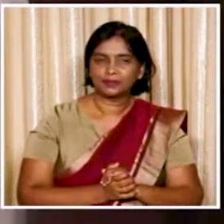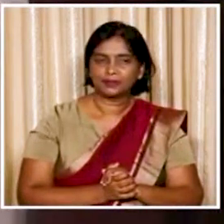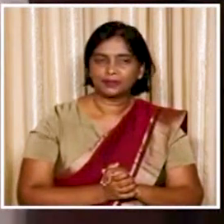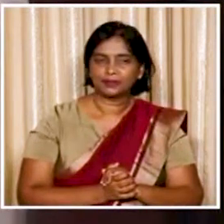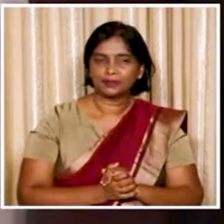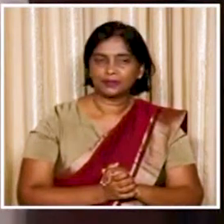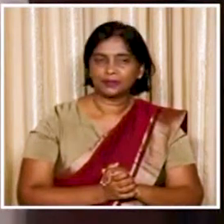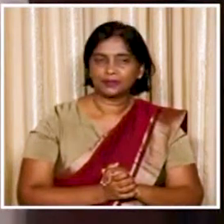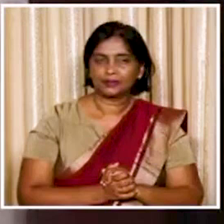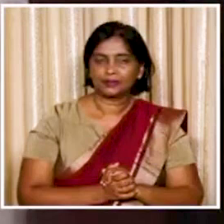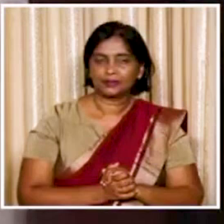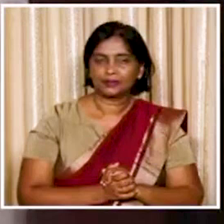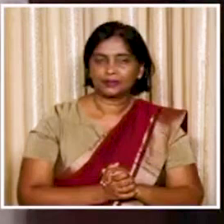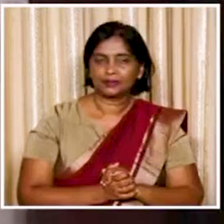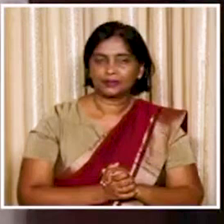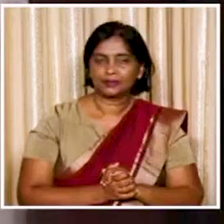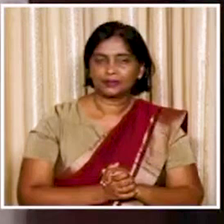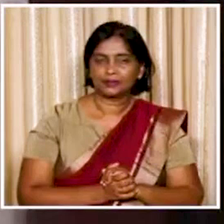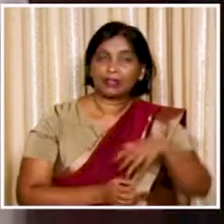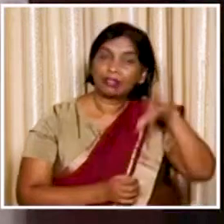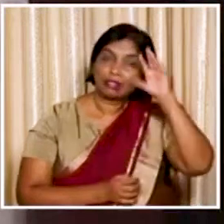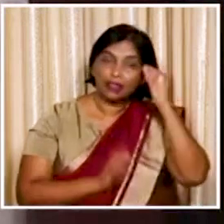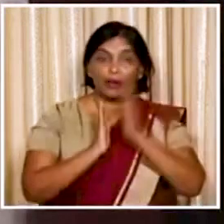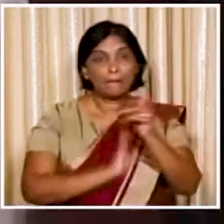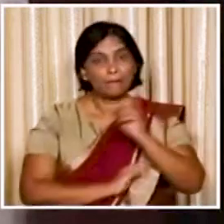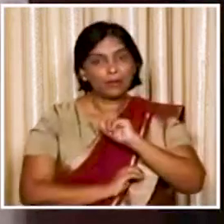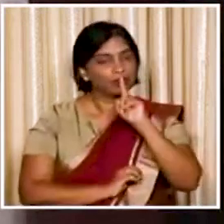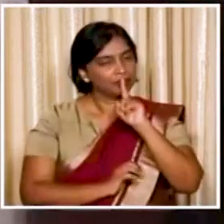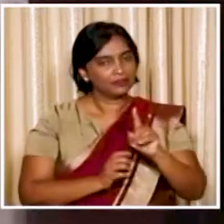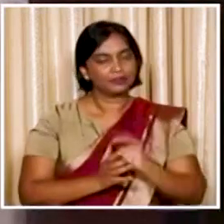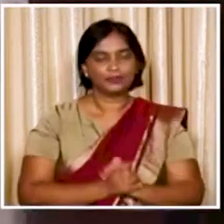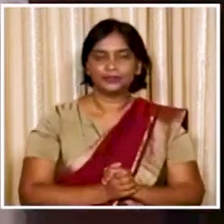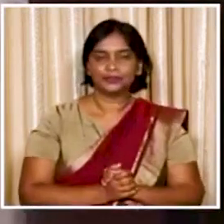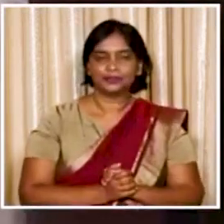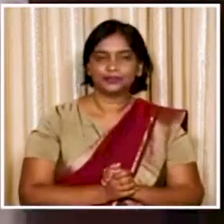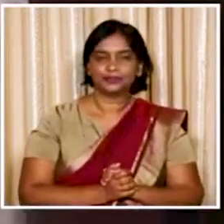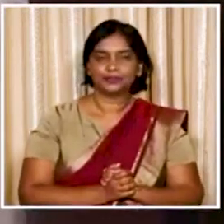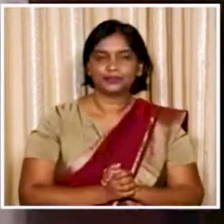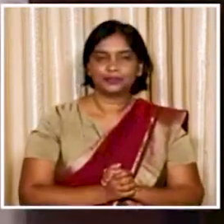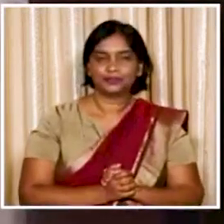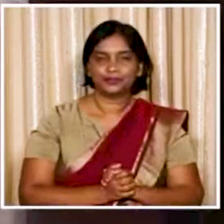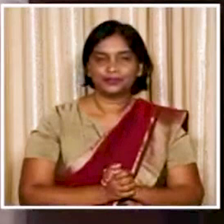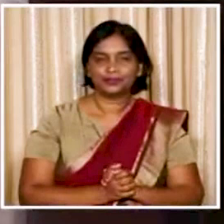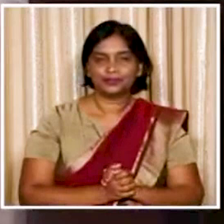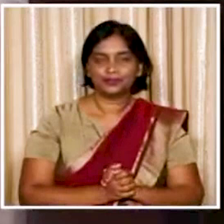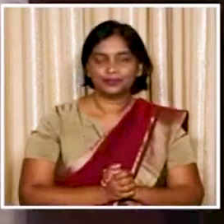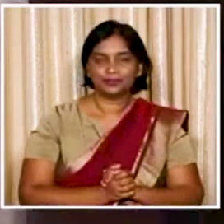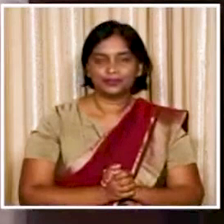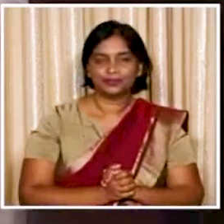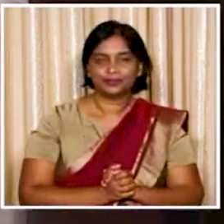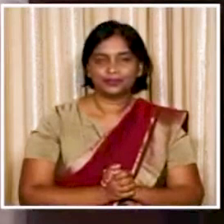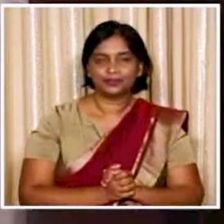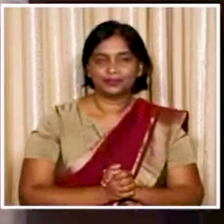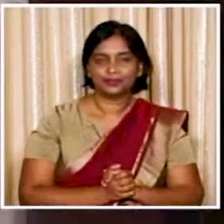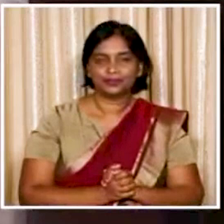ජනාධිපතිතුමා දන්නවාගේ පැටිගිරිය හොඳටම. ඒක තේරෙන්නේ නැත්නම් ධම්මපදෙන් කියන්නම්. අත්තානමේ පටමන් පති රූපේ නිවේසේ අතඤ්ඤමනුසාසය යන